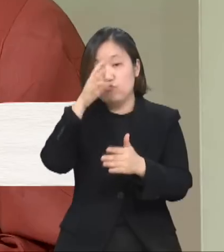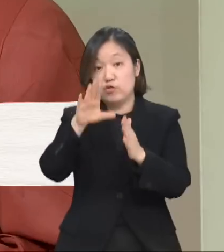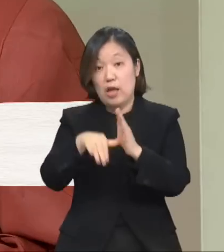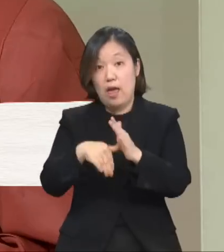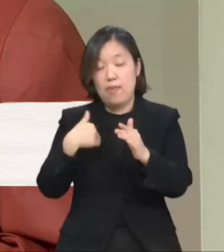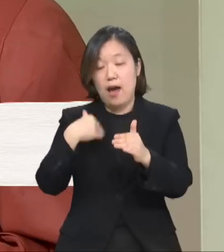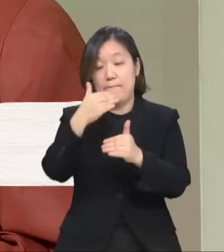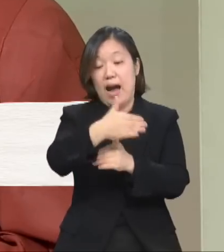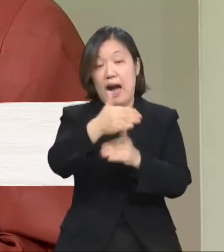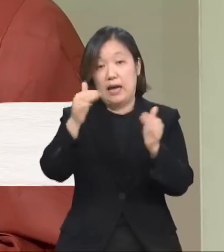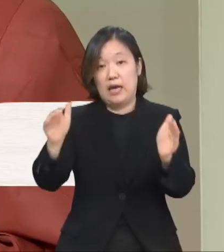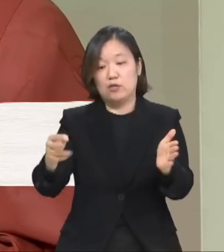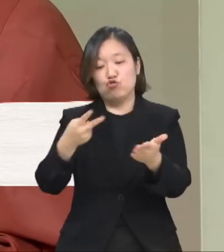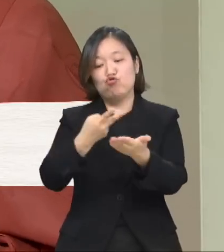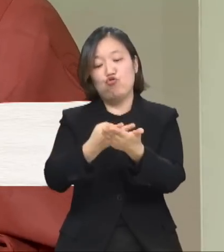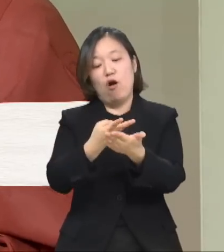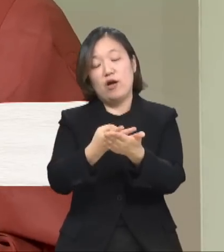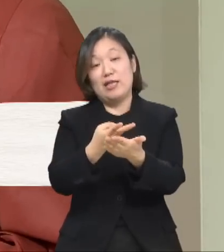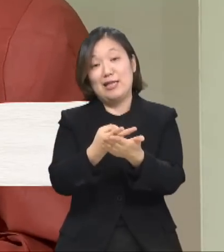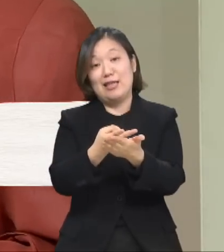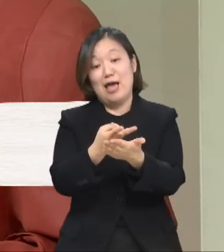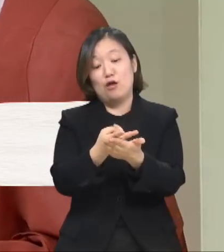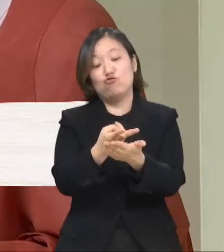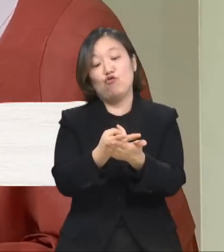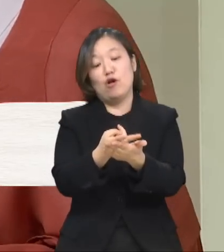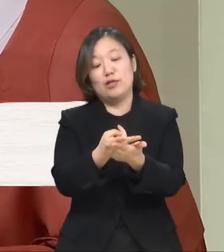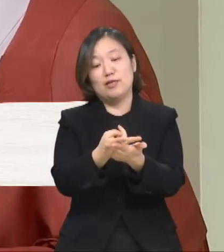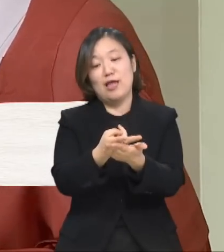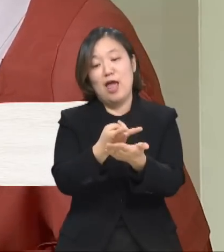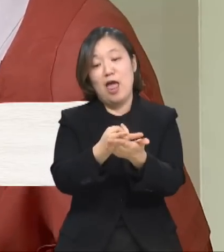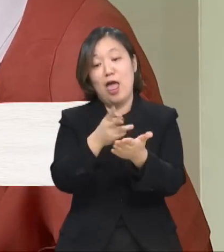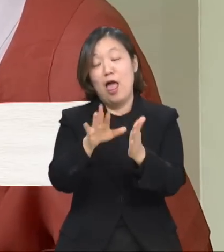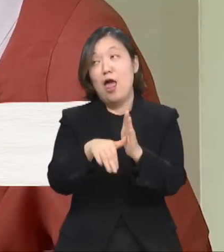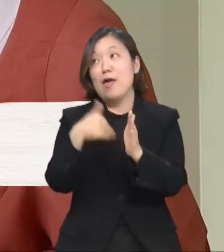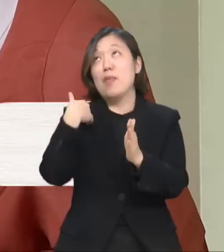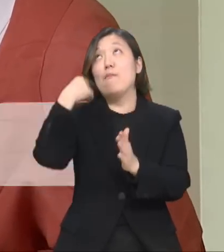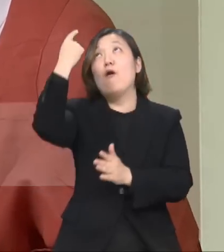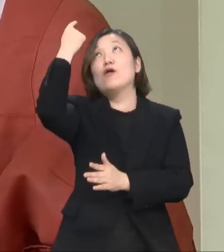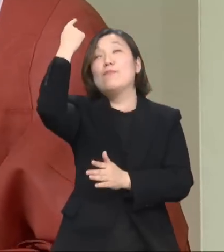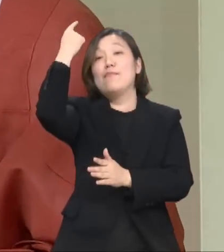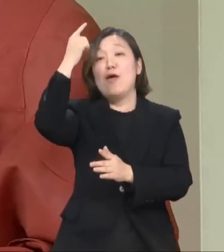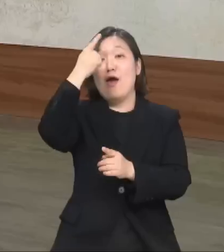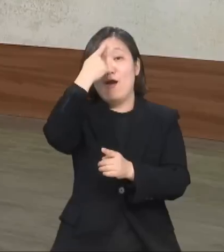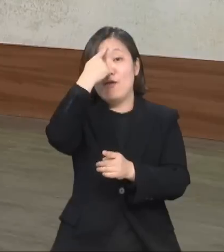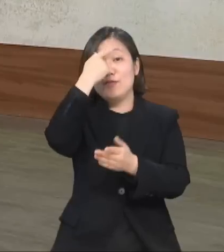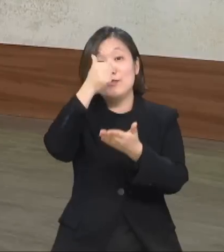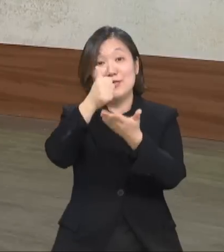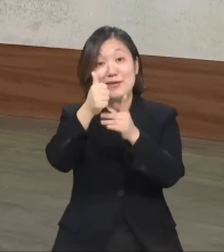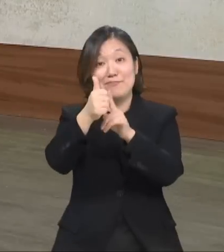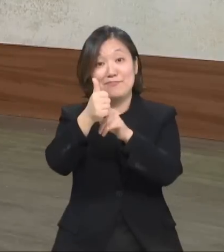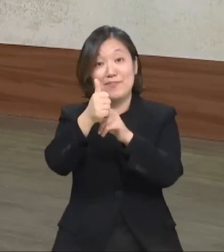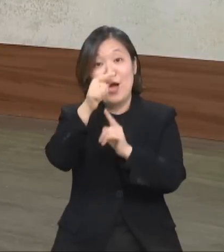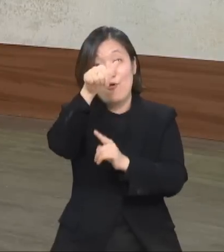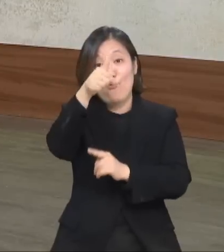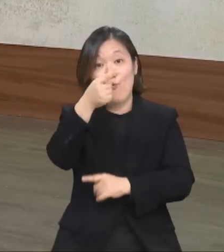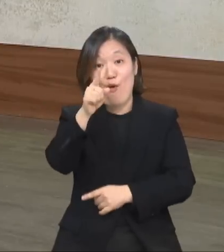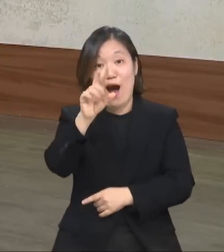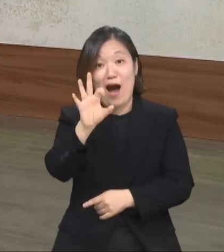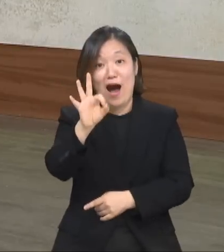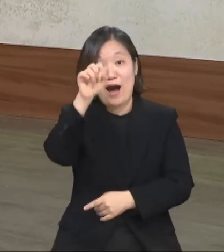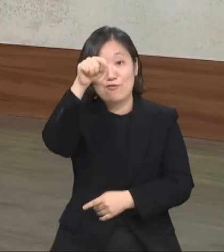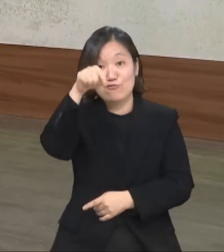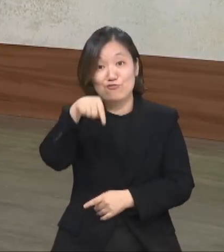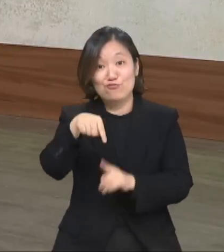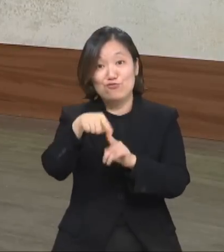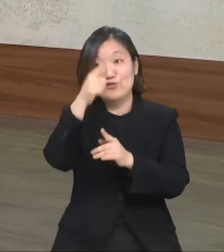누워 있는데 제 머리맡에 광우스님이 앉아 계셨고 이거 지금 꿈을 꾼 겁니다 여러분